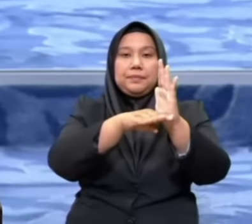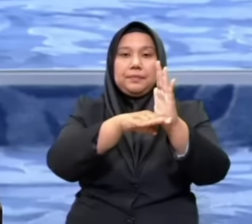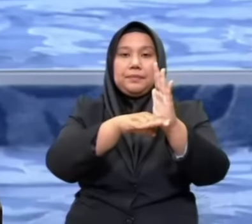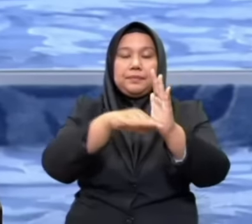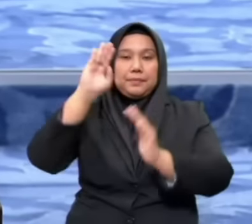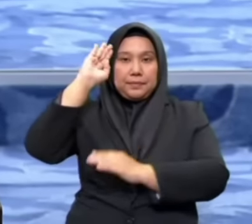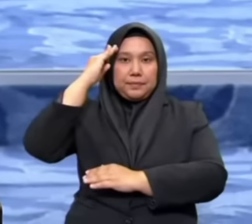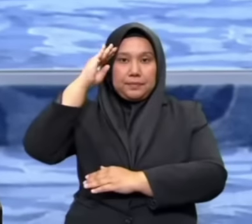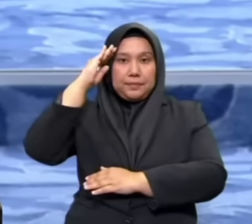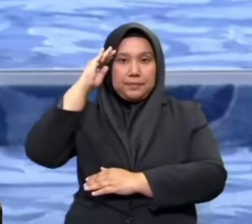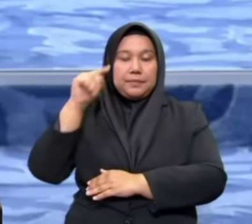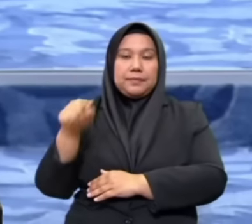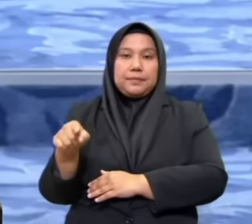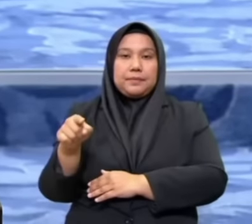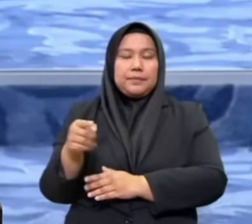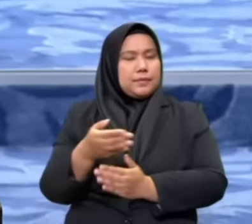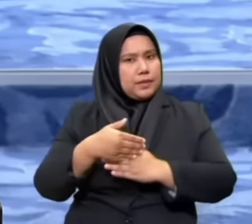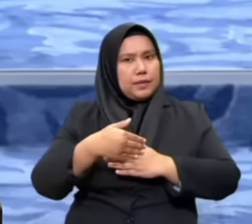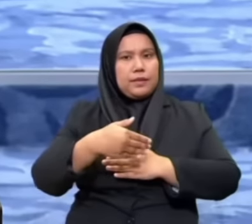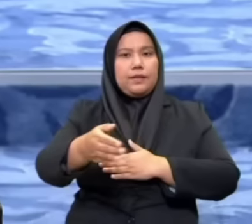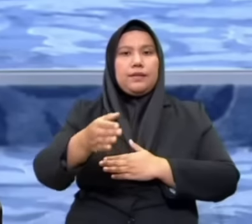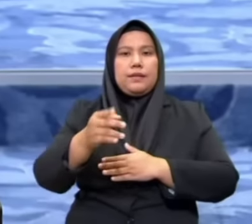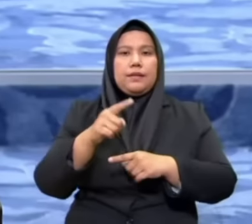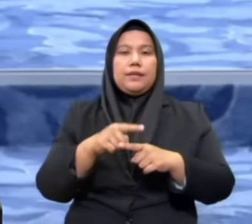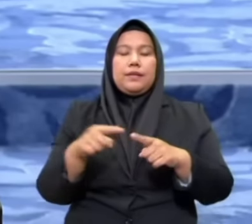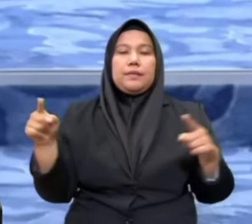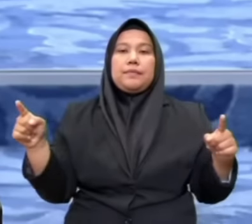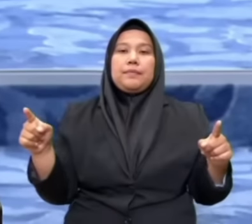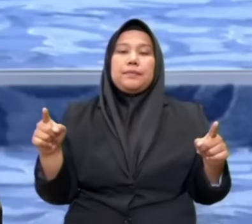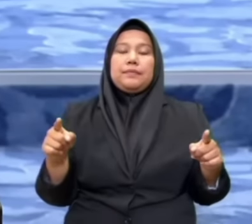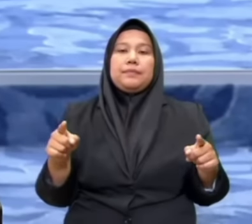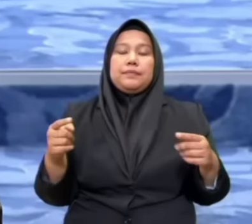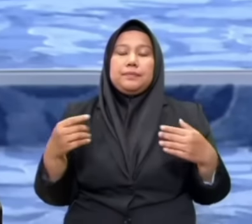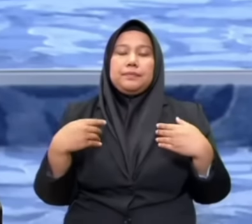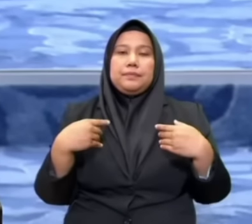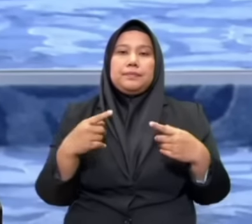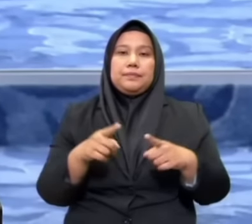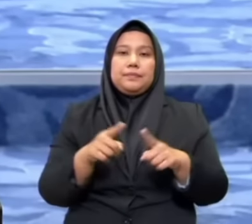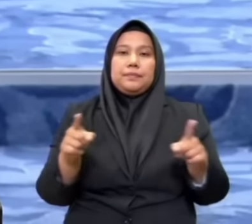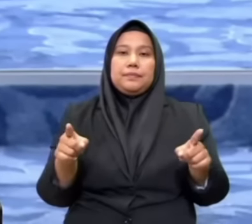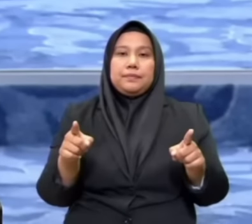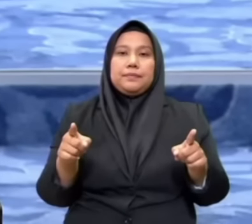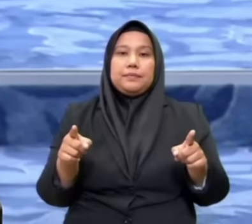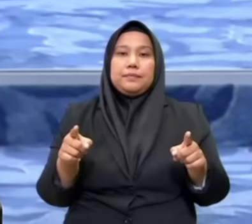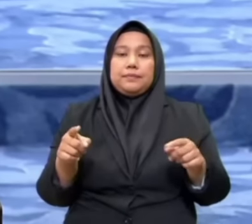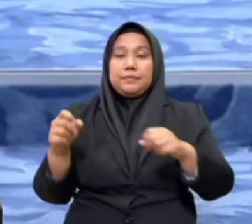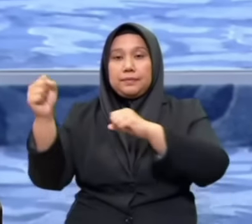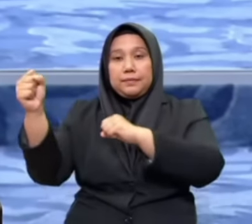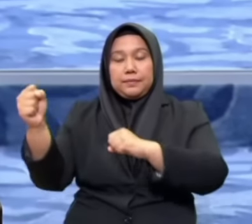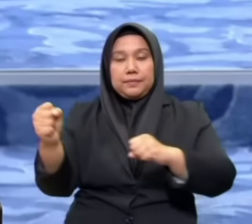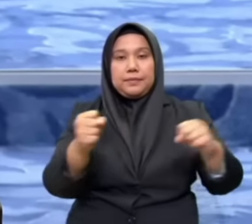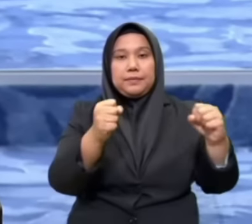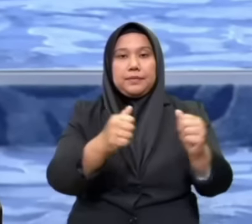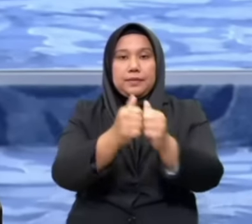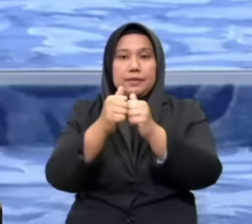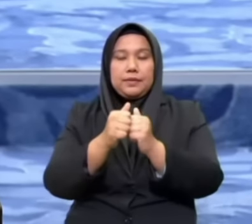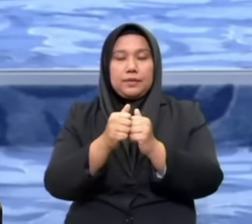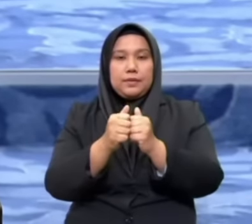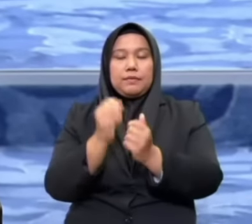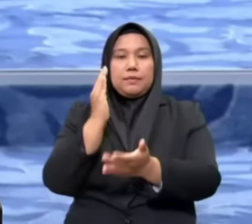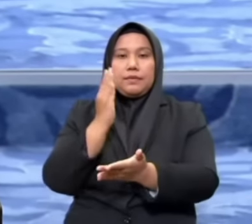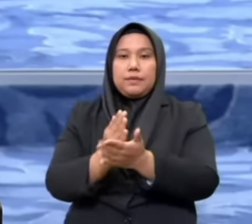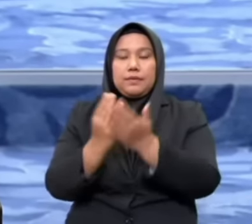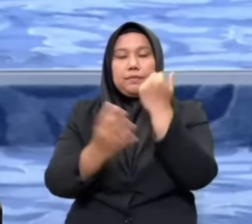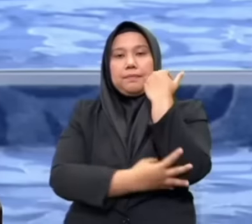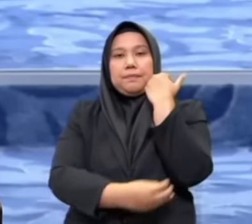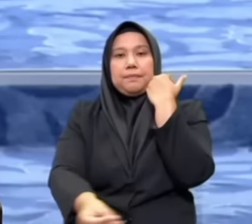walaupun penekanan itu agak berbeda. Umpamanya, kalau dalam strategi bersama, dalam pembasmian kemiskinan,